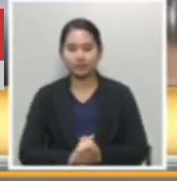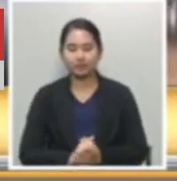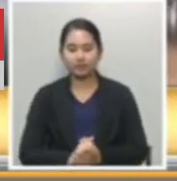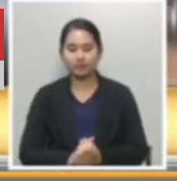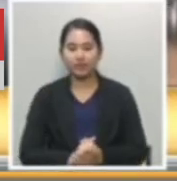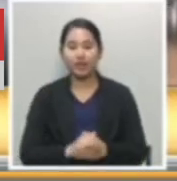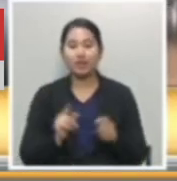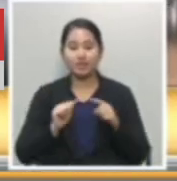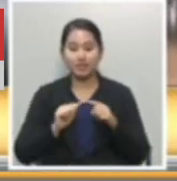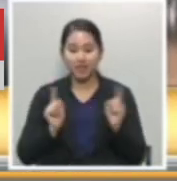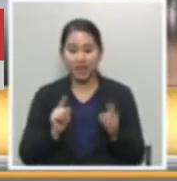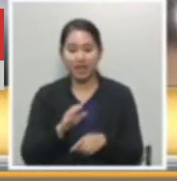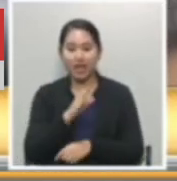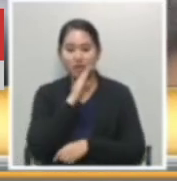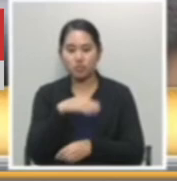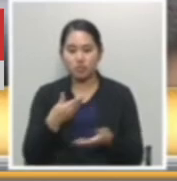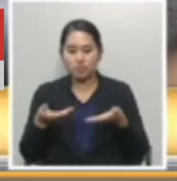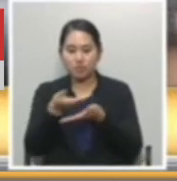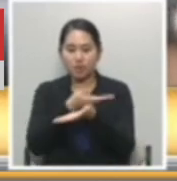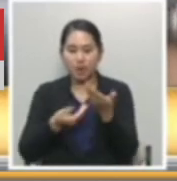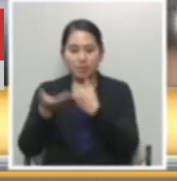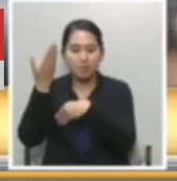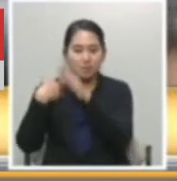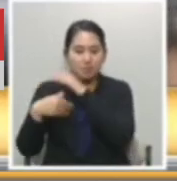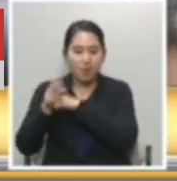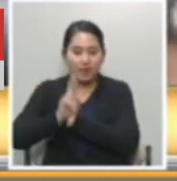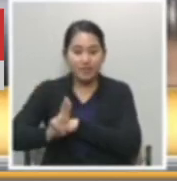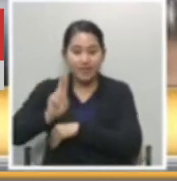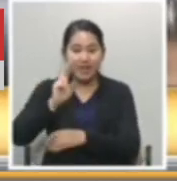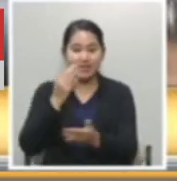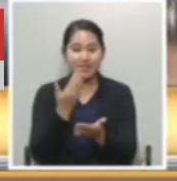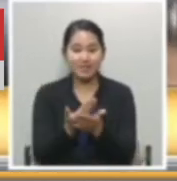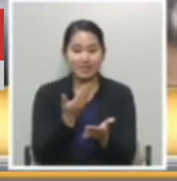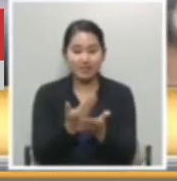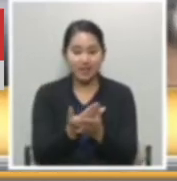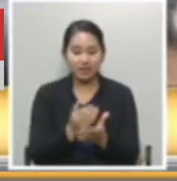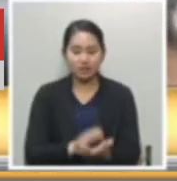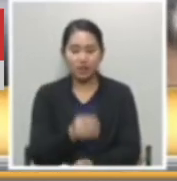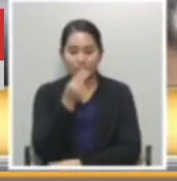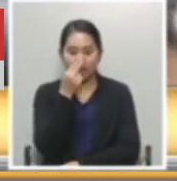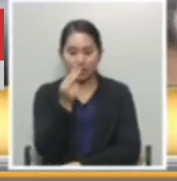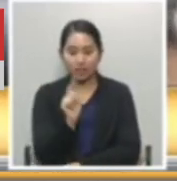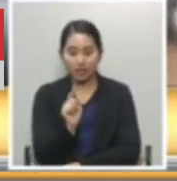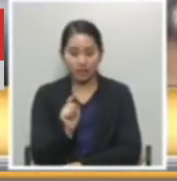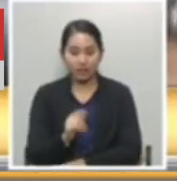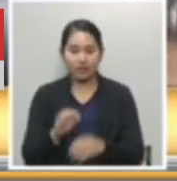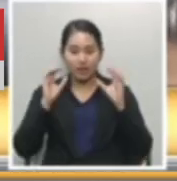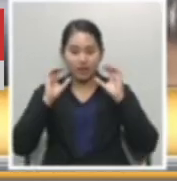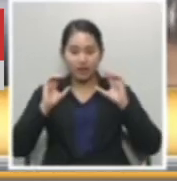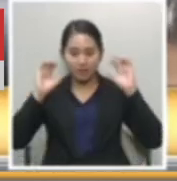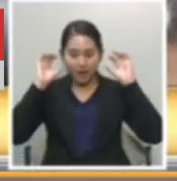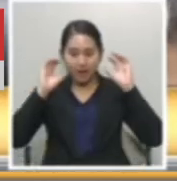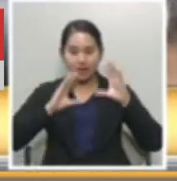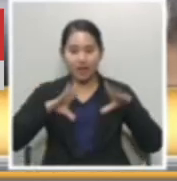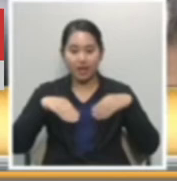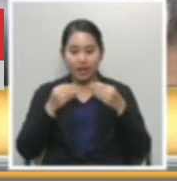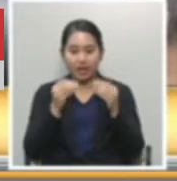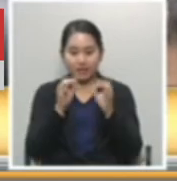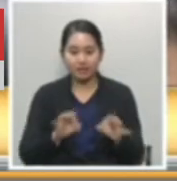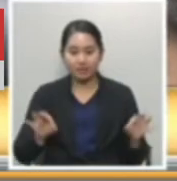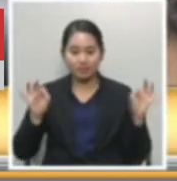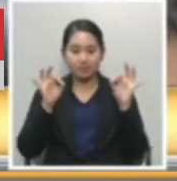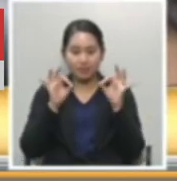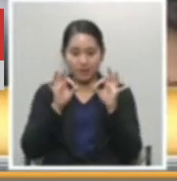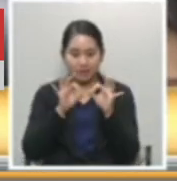ทแต่พอเราไปพิจารณาประวัติการใช้งบกลางแล้วเนี่ยนะครับจะเห็นว่ารัฐบาลให้ความสำคัญกับการใช้เ